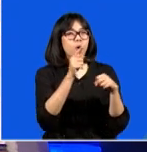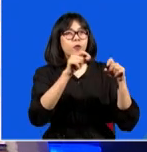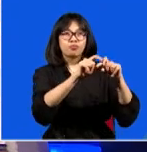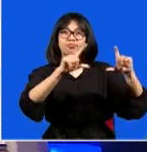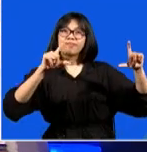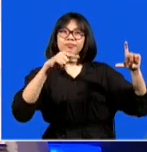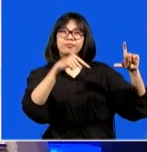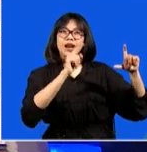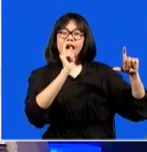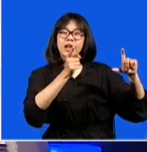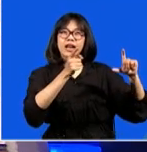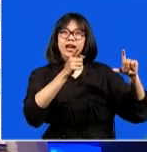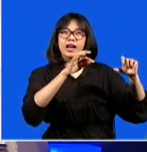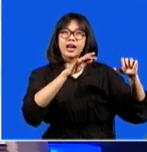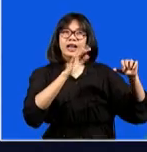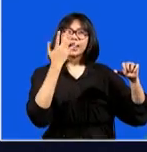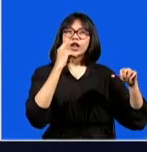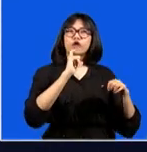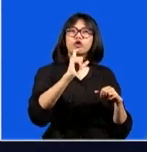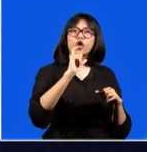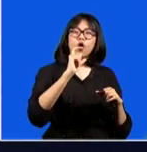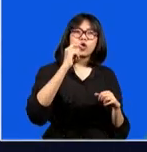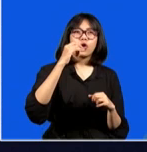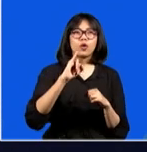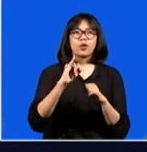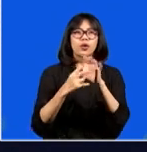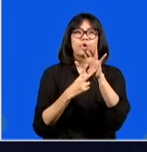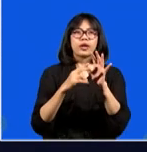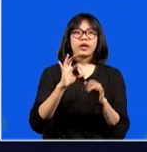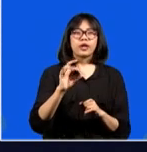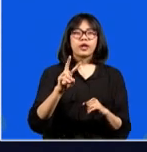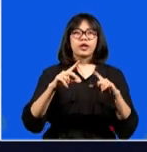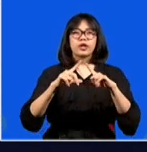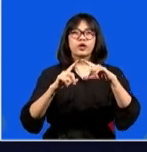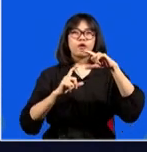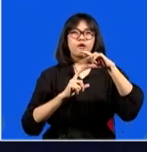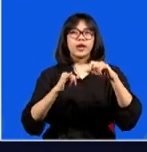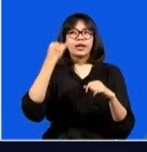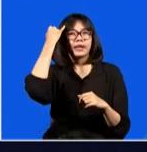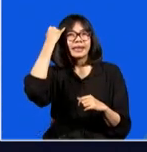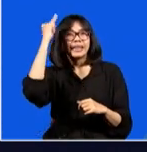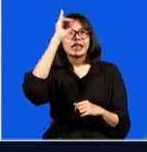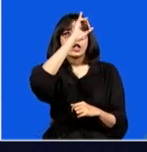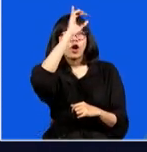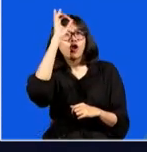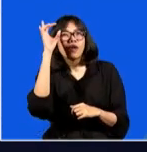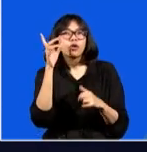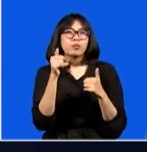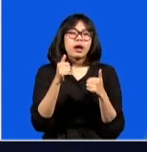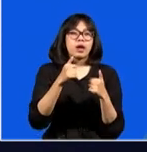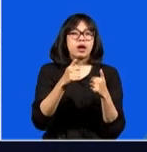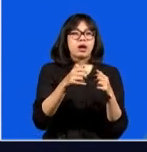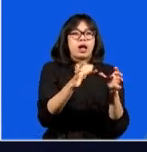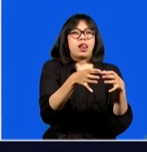melihat contoh-contoh inovasi-inovasi yang diciptakan ibu dan bapak untuk membuat pembelajaran di kelas ini semakin